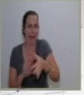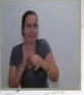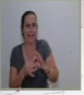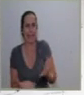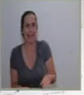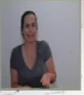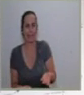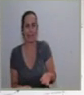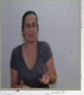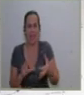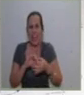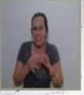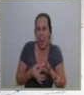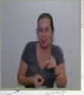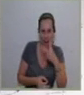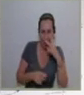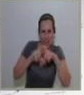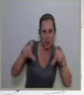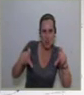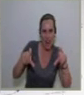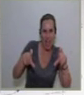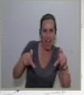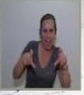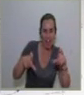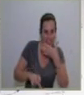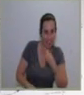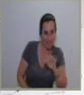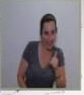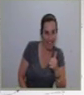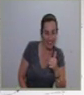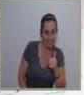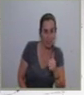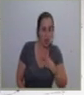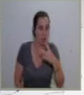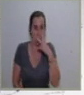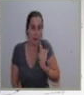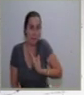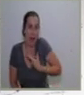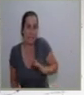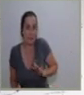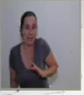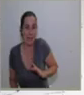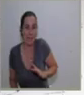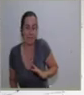מהאינטרנט. מהאינטרנט? ראית את השלט? איך, יפה, לא? אני לא ראיתי בעצמי.